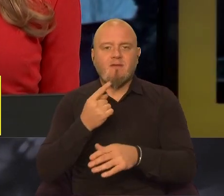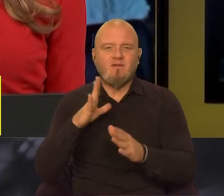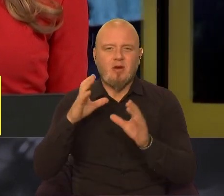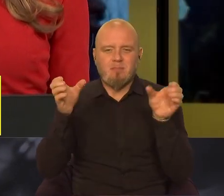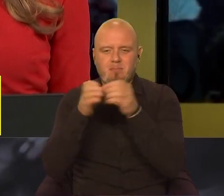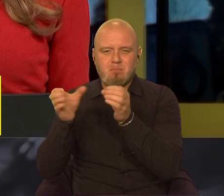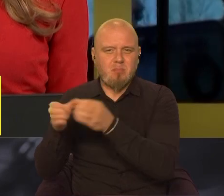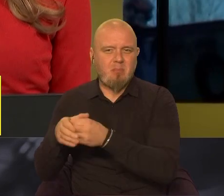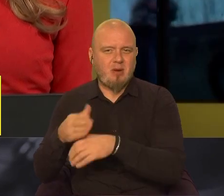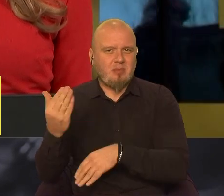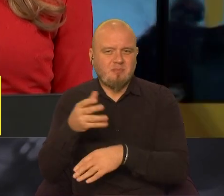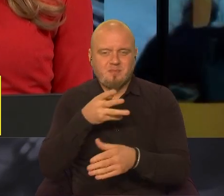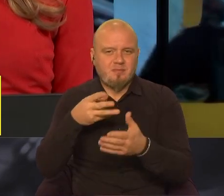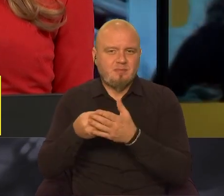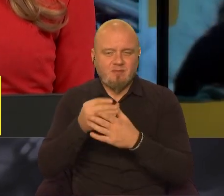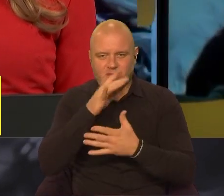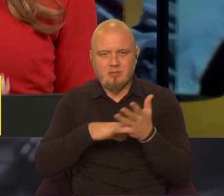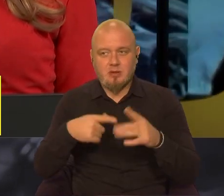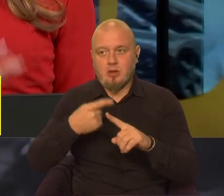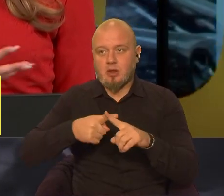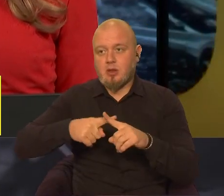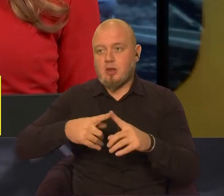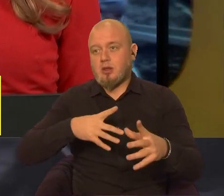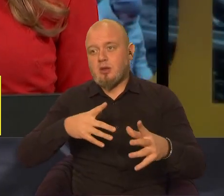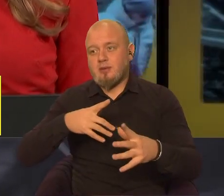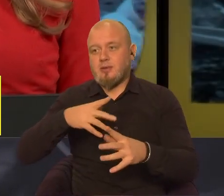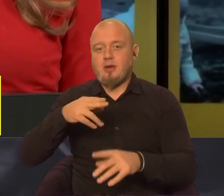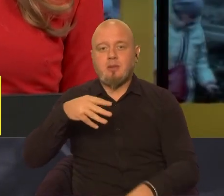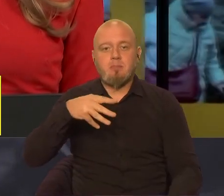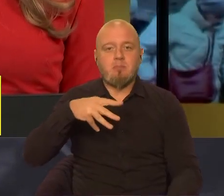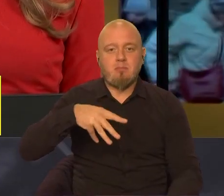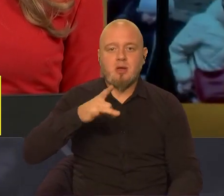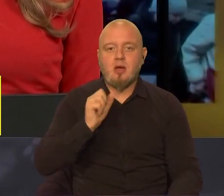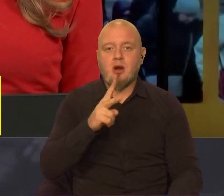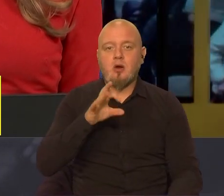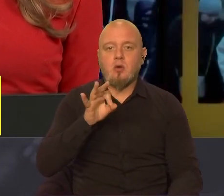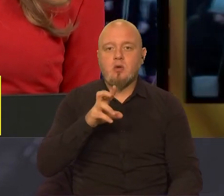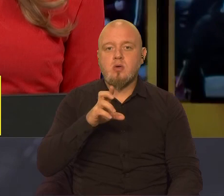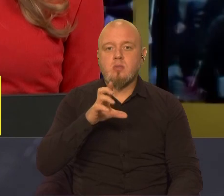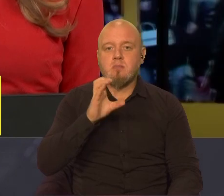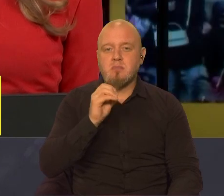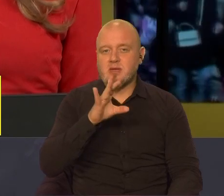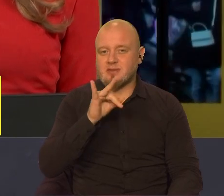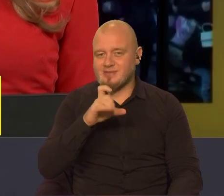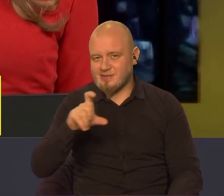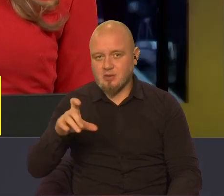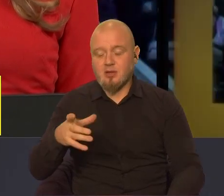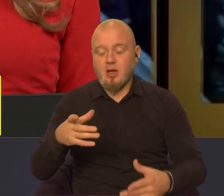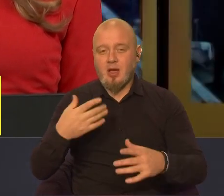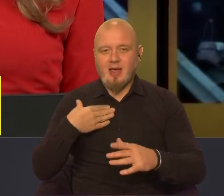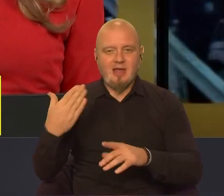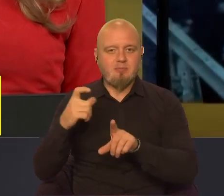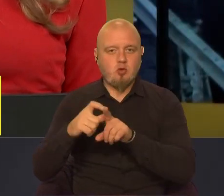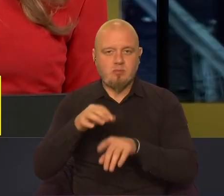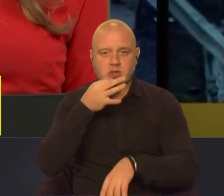паблікам оце в них, там, вибачте, там ракобесія було, ну, я їхнім словом скажу, то я вчора от сиділа, і